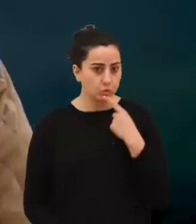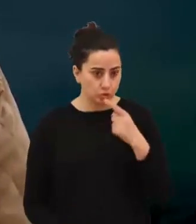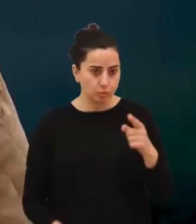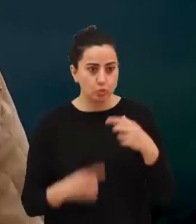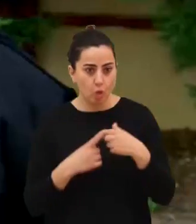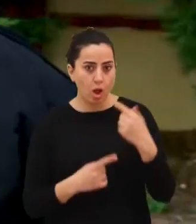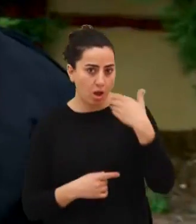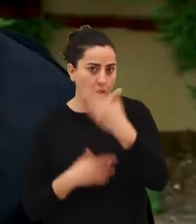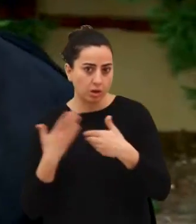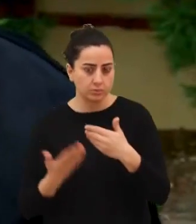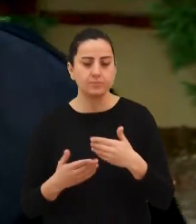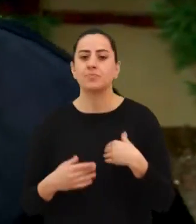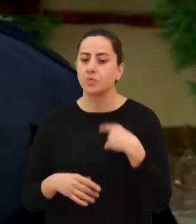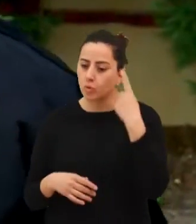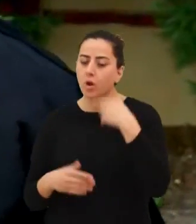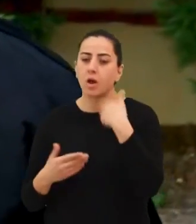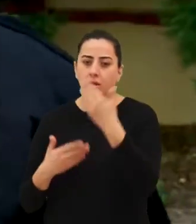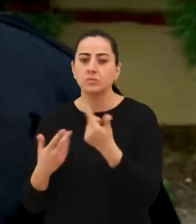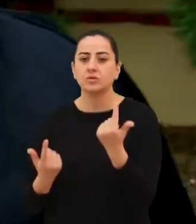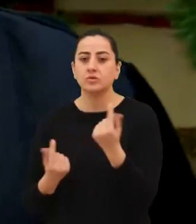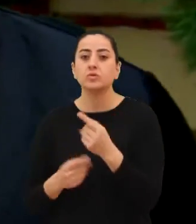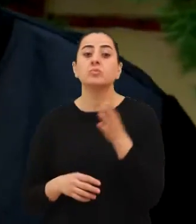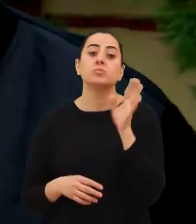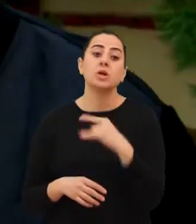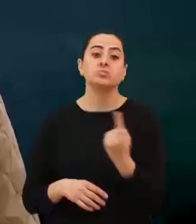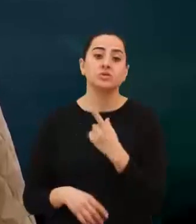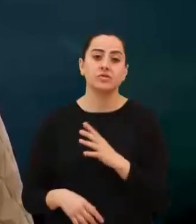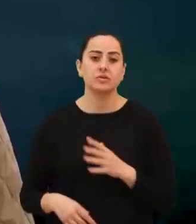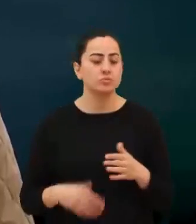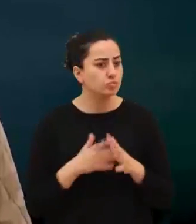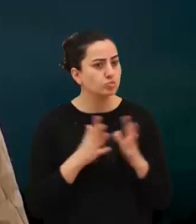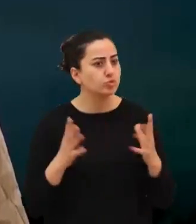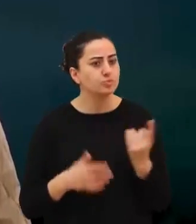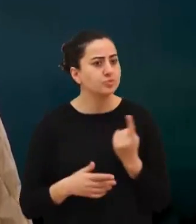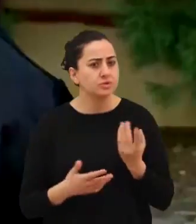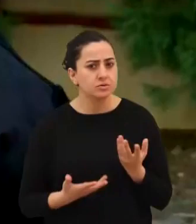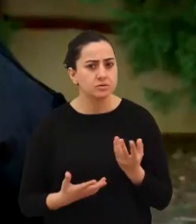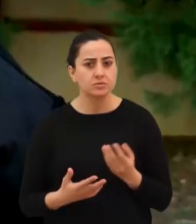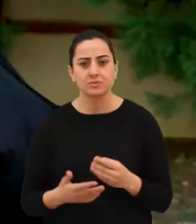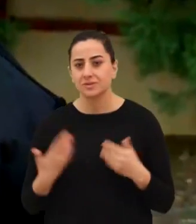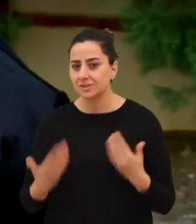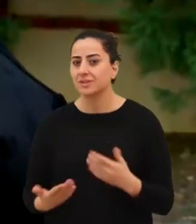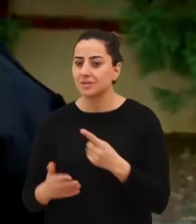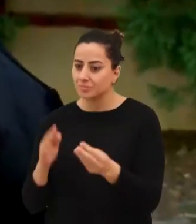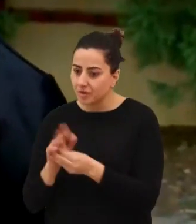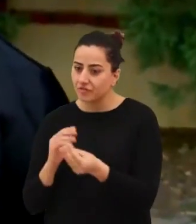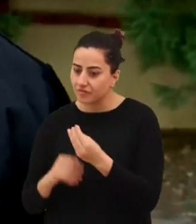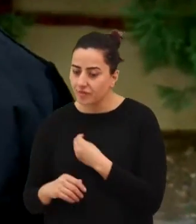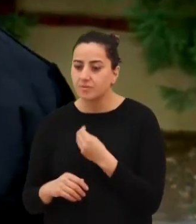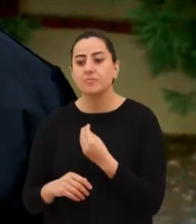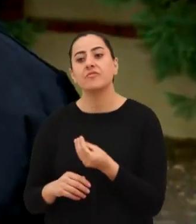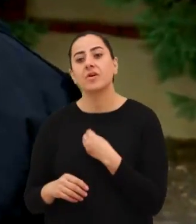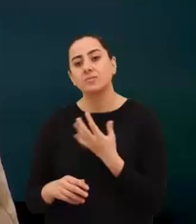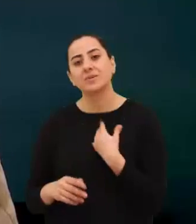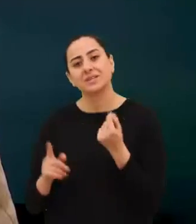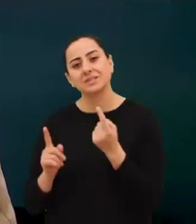rüyama ilettin mi? Efendim ilettim. O küçük iş. Esas büyük iş var. Büyük mü? Nasıl büyük iş ya? Efendim siz bahşişi vermeden şu